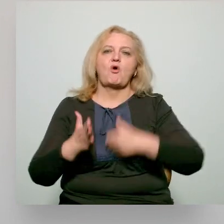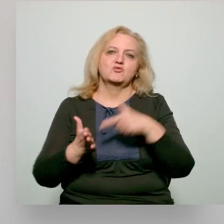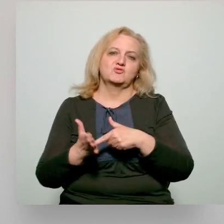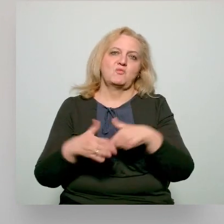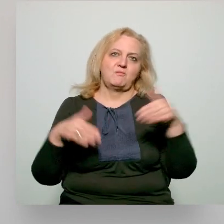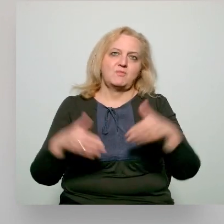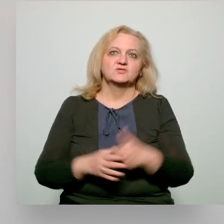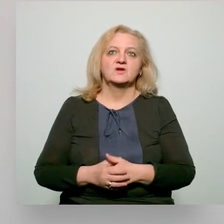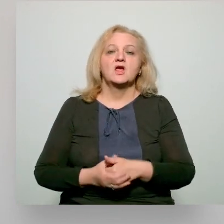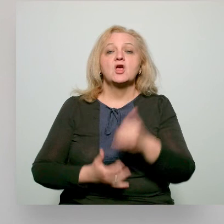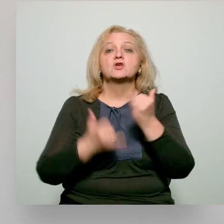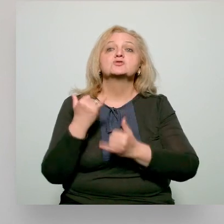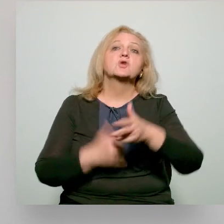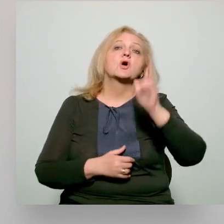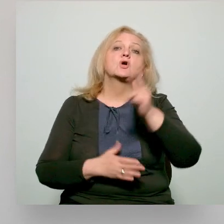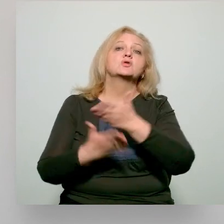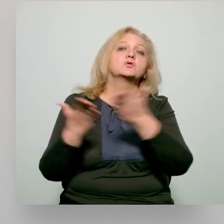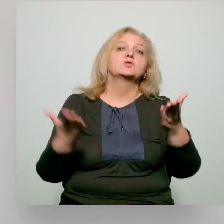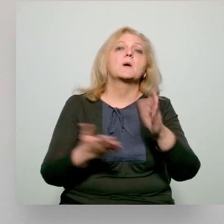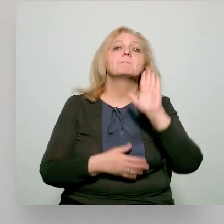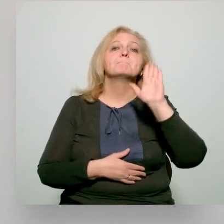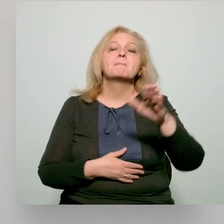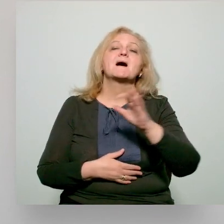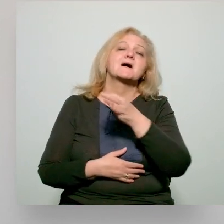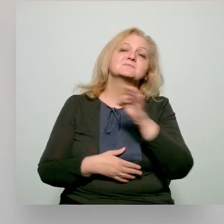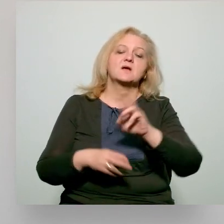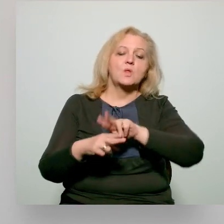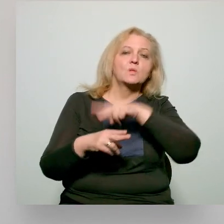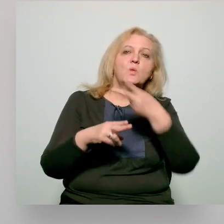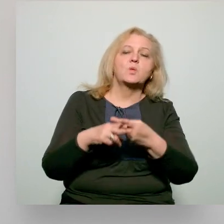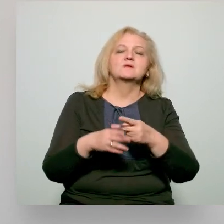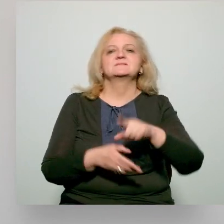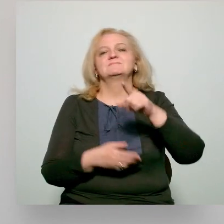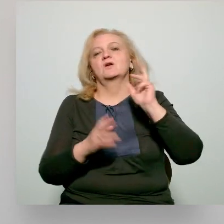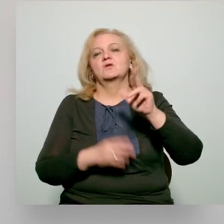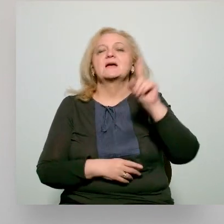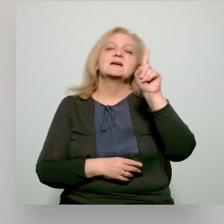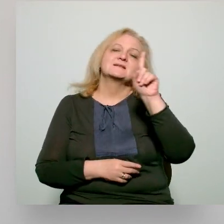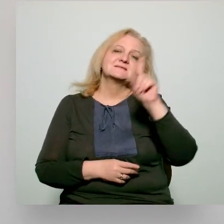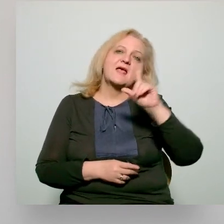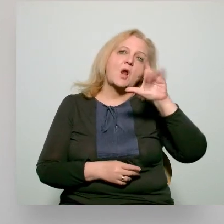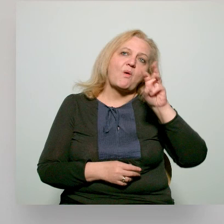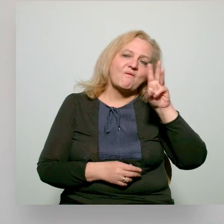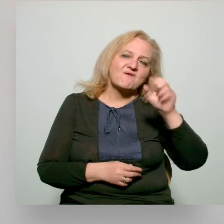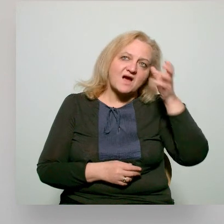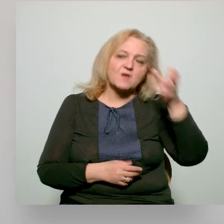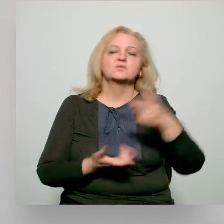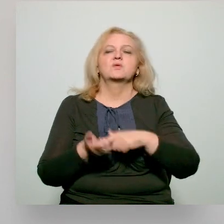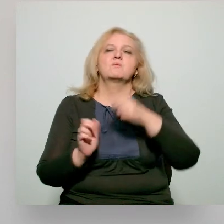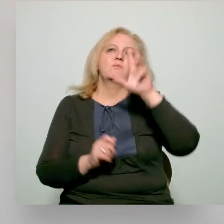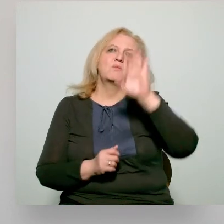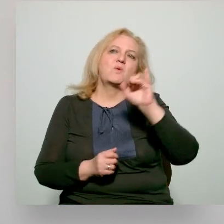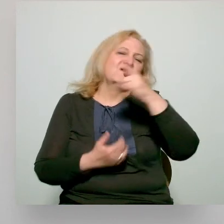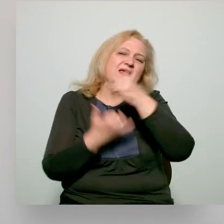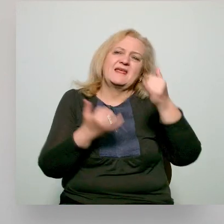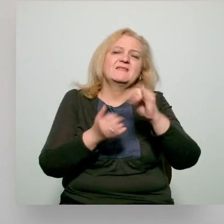Jeśli ktoś ma przygotowane tłumaczenie Domontowa czy Zerowa, Oswalda Burcharda, innych literatów